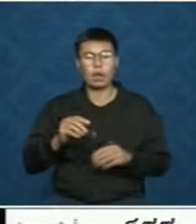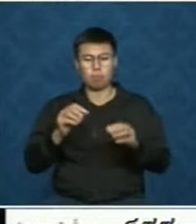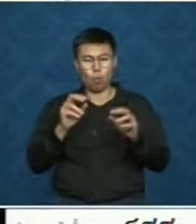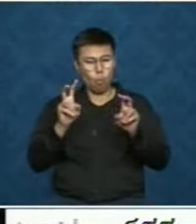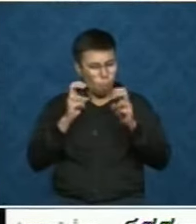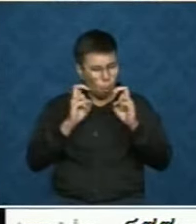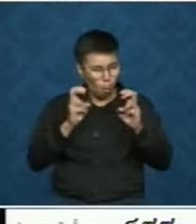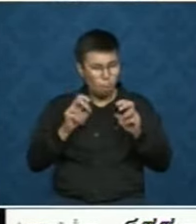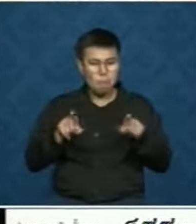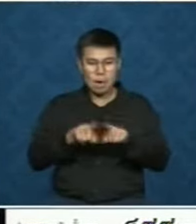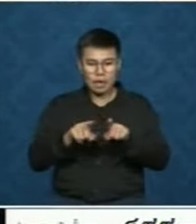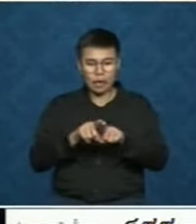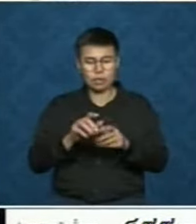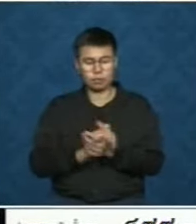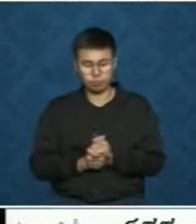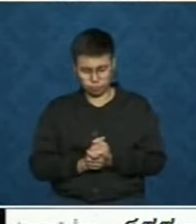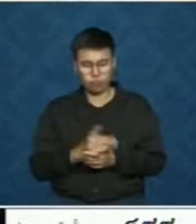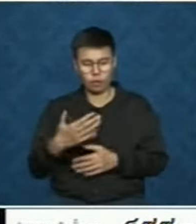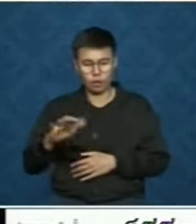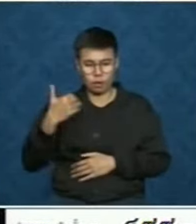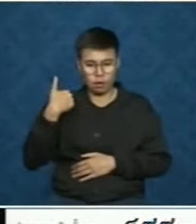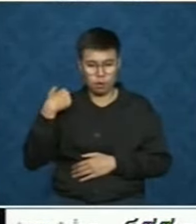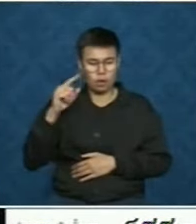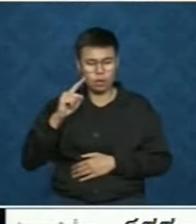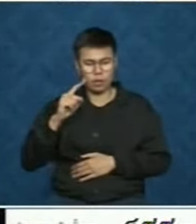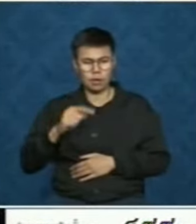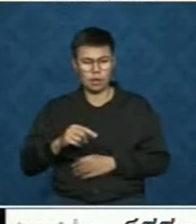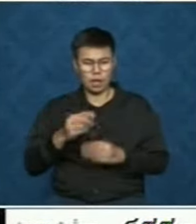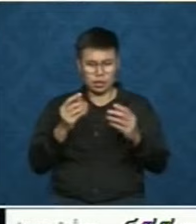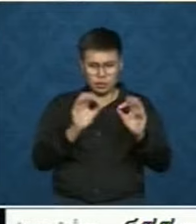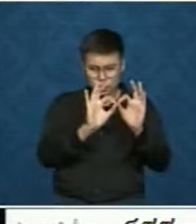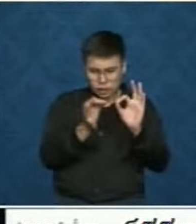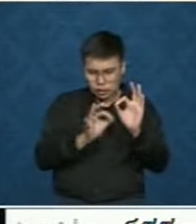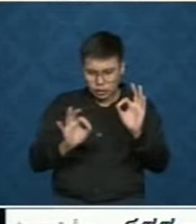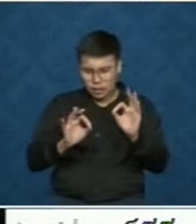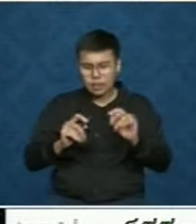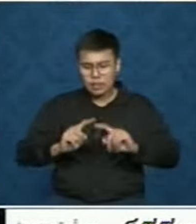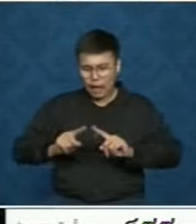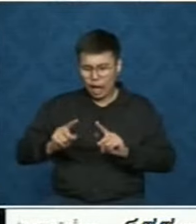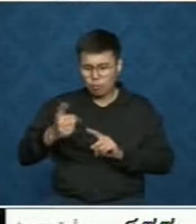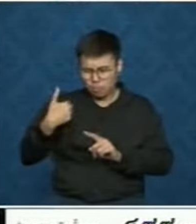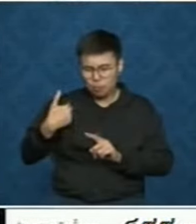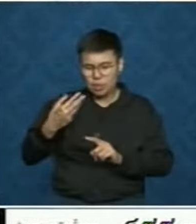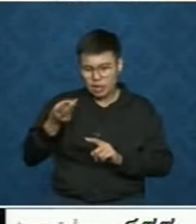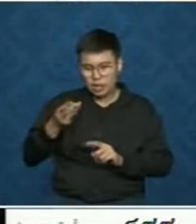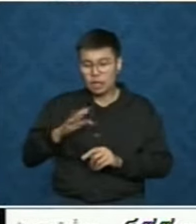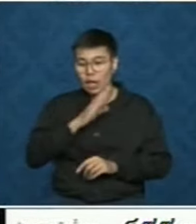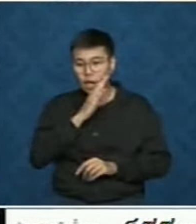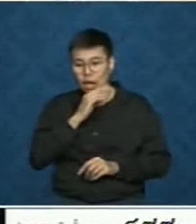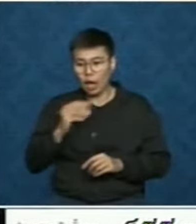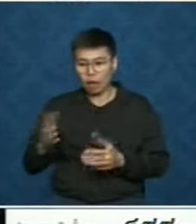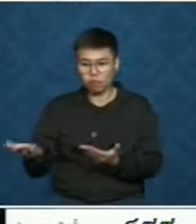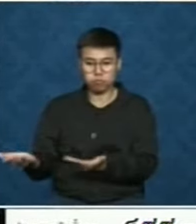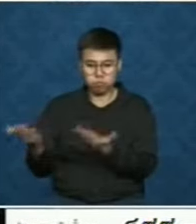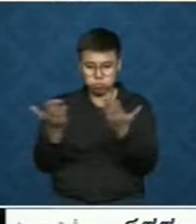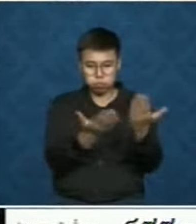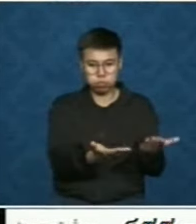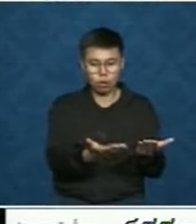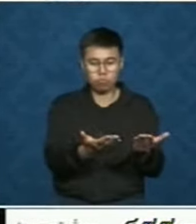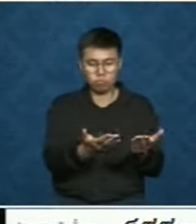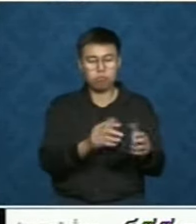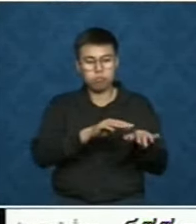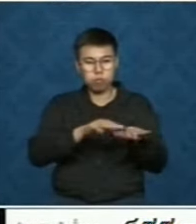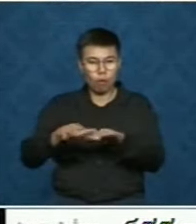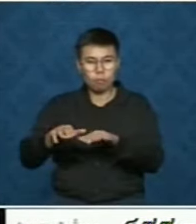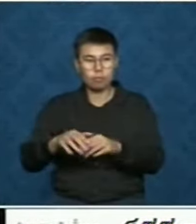การเดียวกันรายละเอียดอาจจะมีความแตกต่างกันบ้างแต่ผมคิดว่ามันจะมีประโยชน์มากถ้าจะเข้าพิจารณาพร้อมกันทีเดียวถ้าไม่